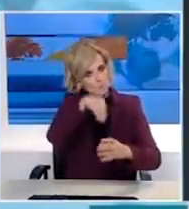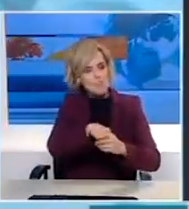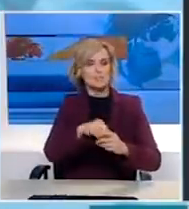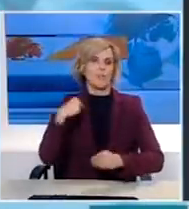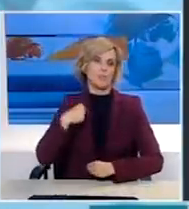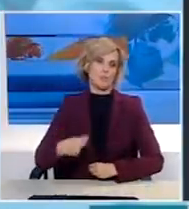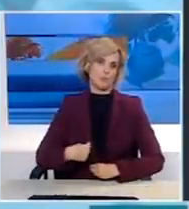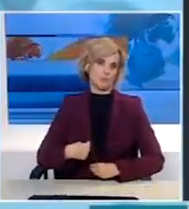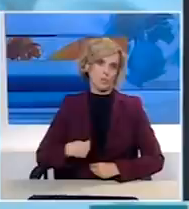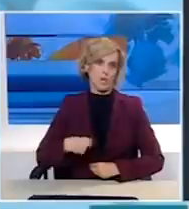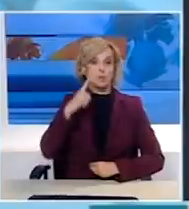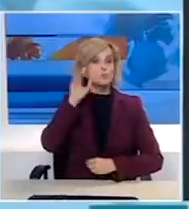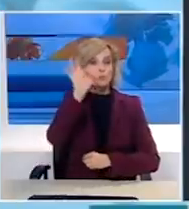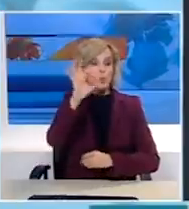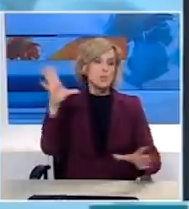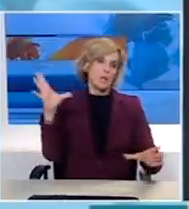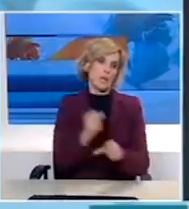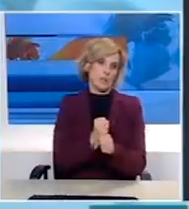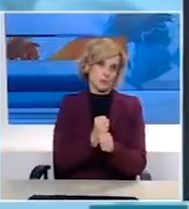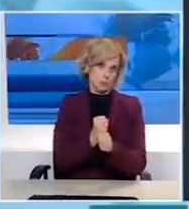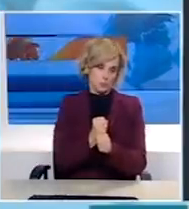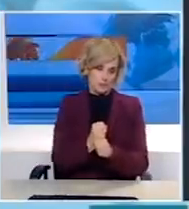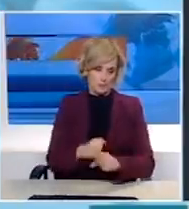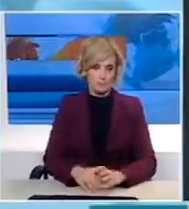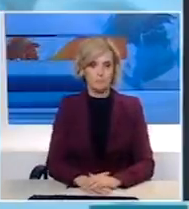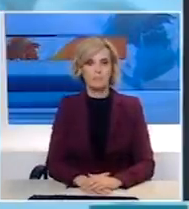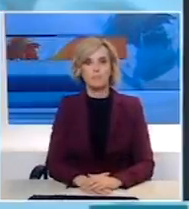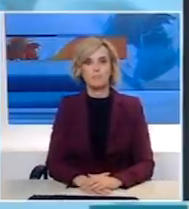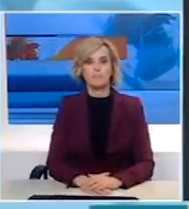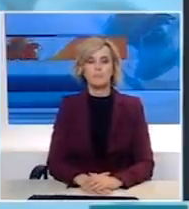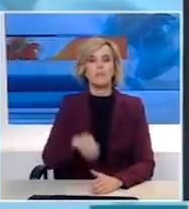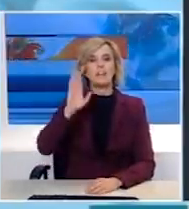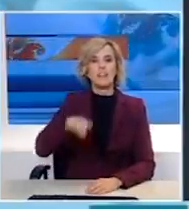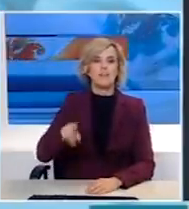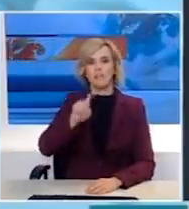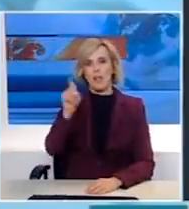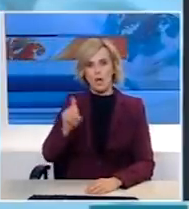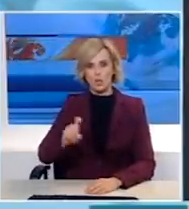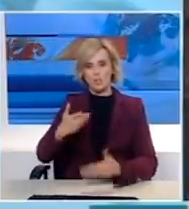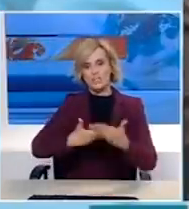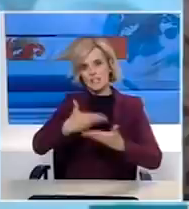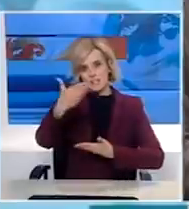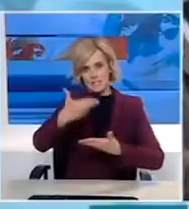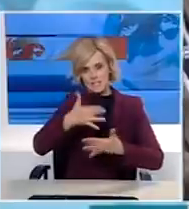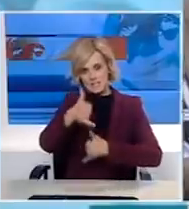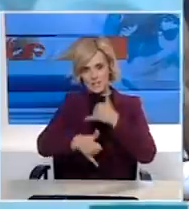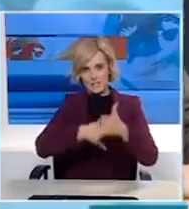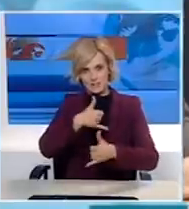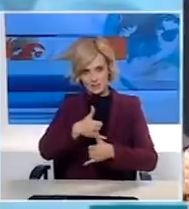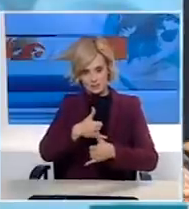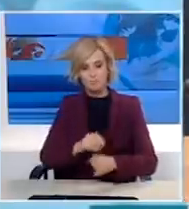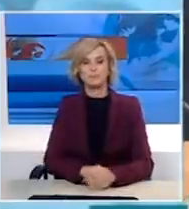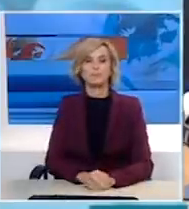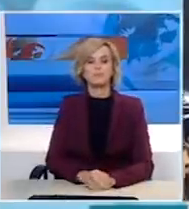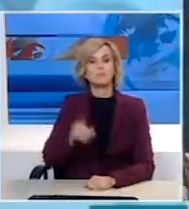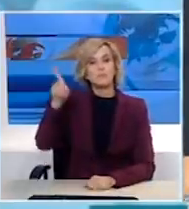την κερδίσουμε. Τελευταία ερώτηση από την κυρία Κοστάρα και την ιστοσελίδα InfoKids. Κύριε Τσιόδρα, νεότερες έρευνες στην